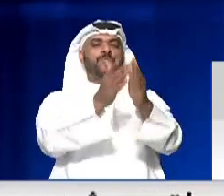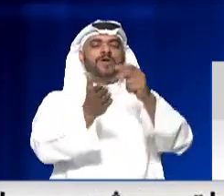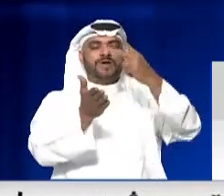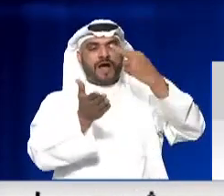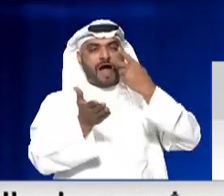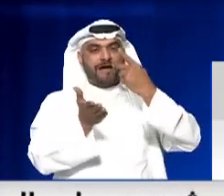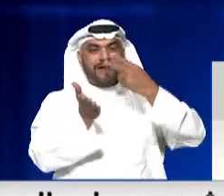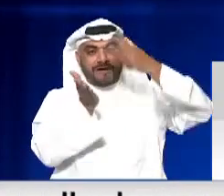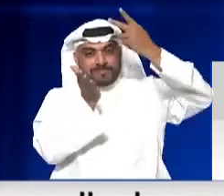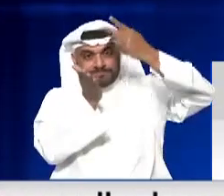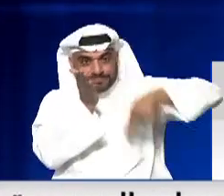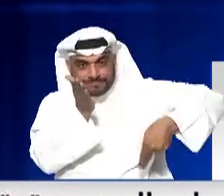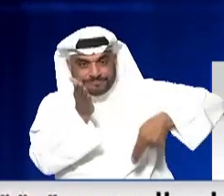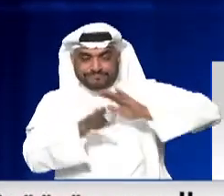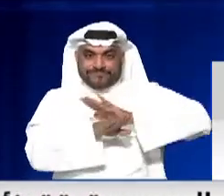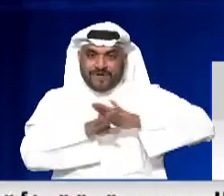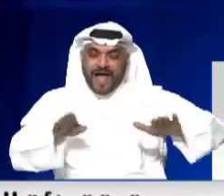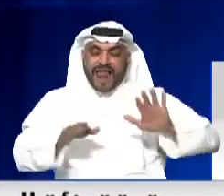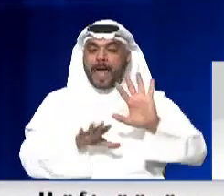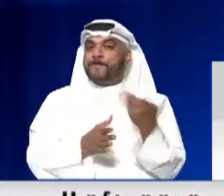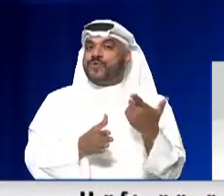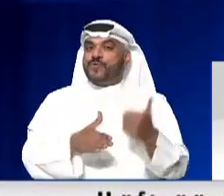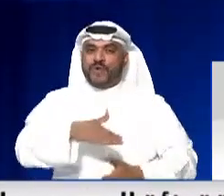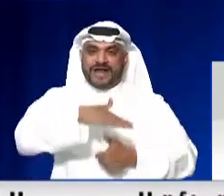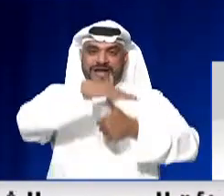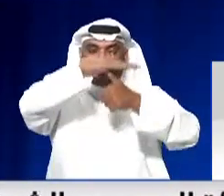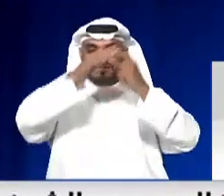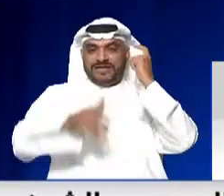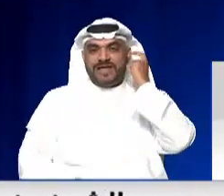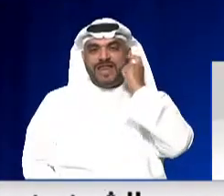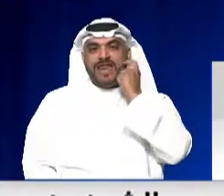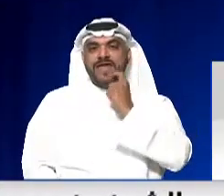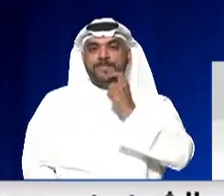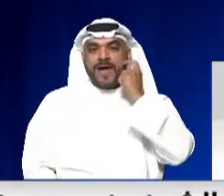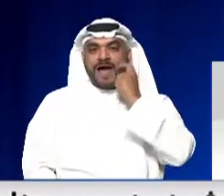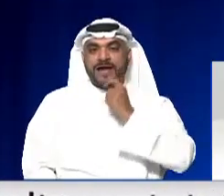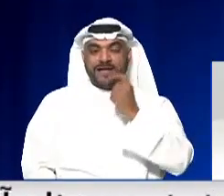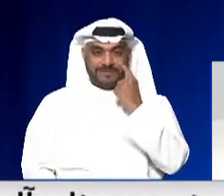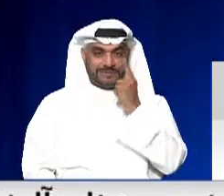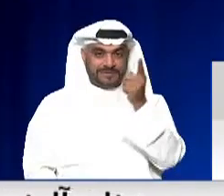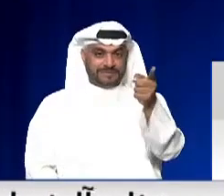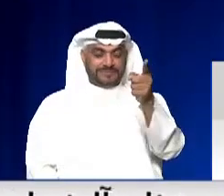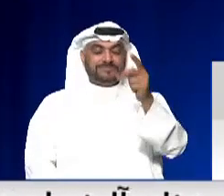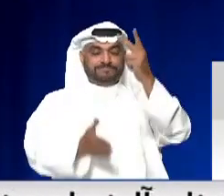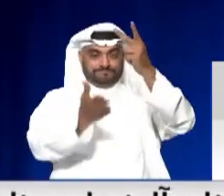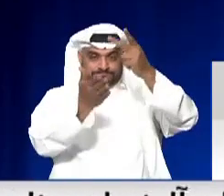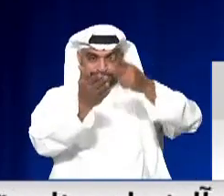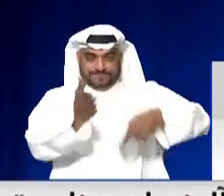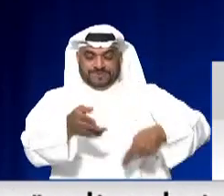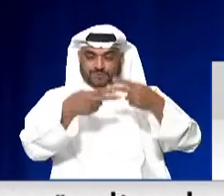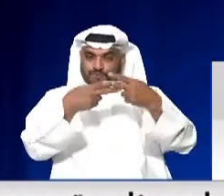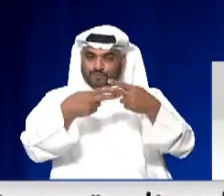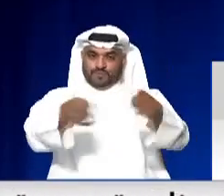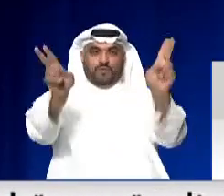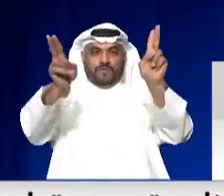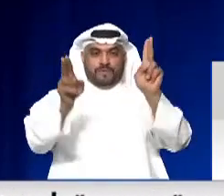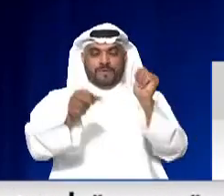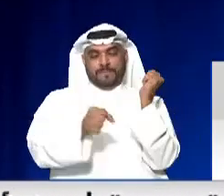المرسوم الأميري من لدن حضرة صاحب السمو الشيخ محمد بن زايد آل نهيان رئيس دولة الإمارات